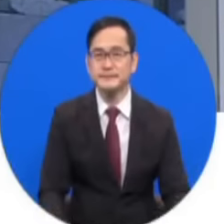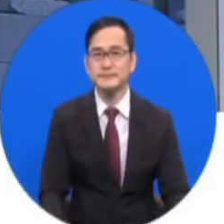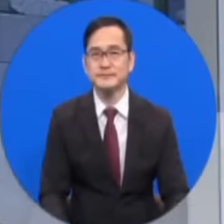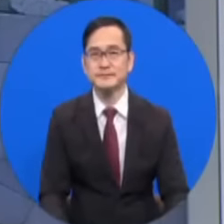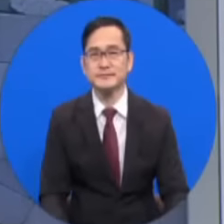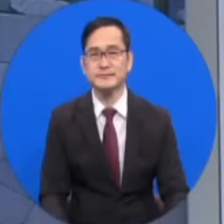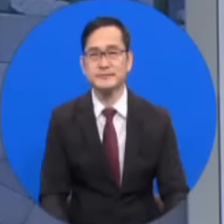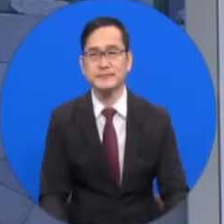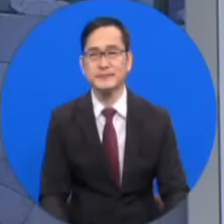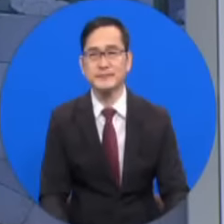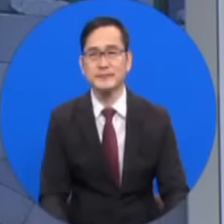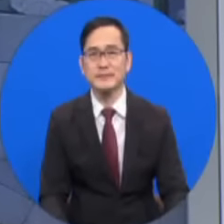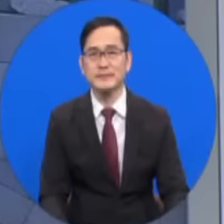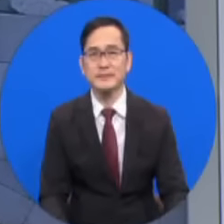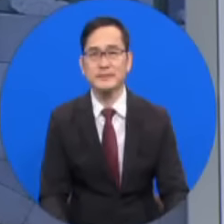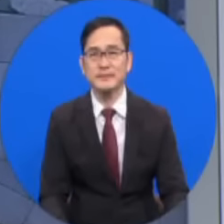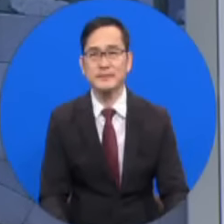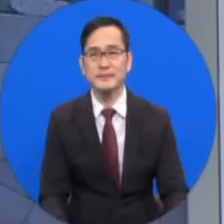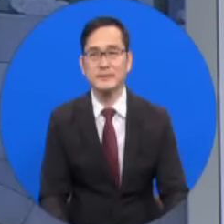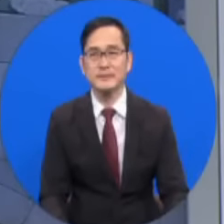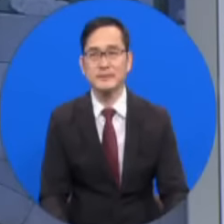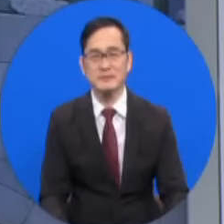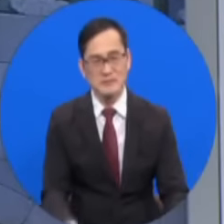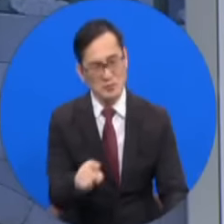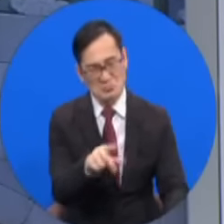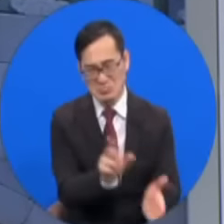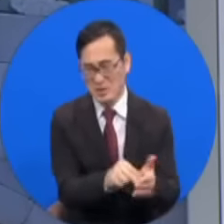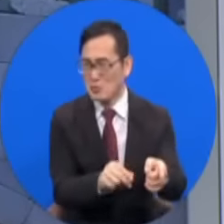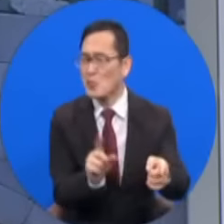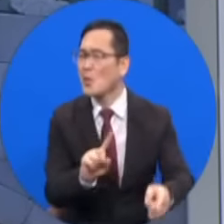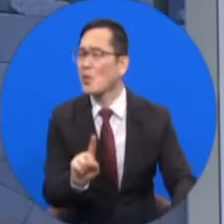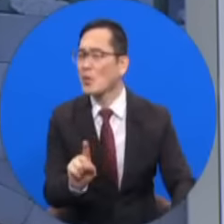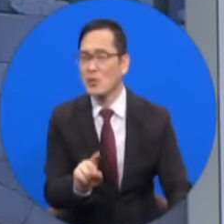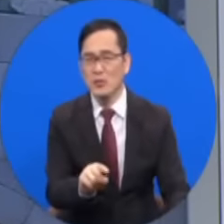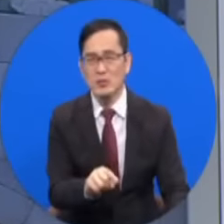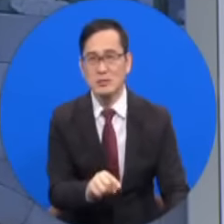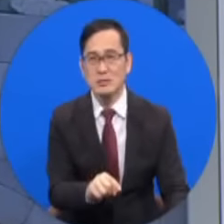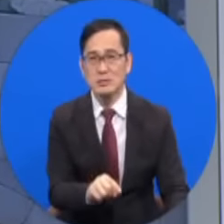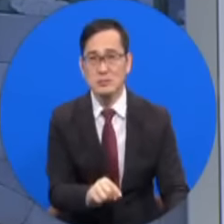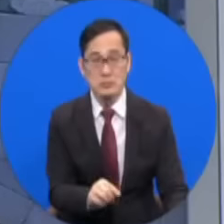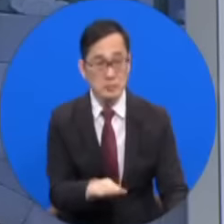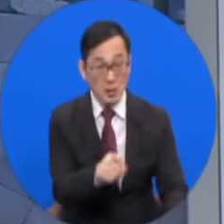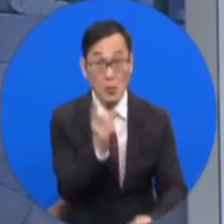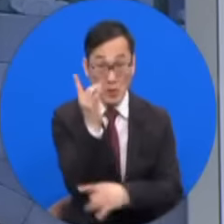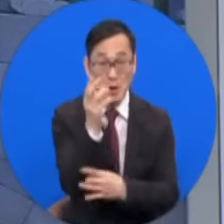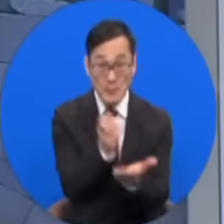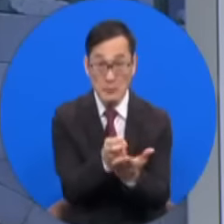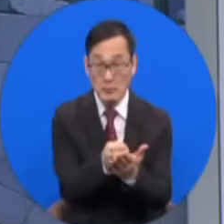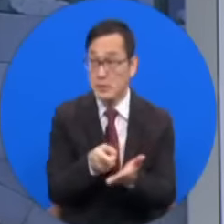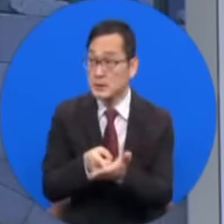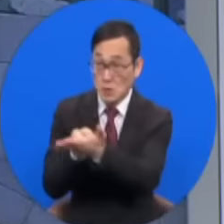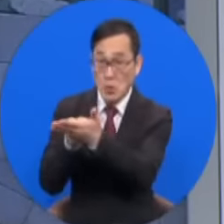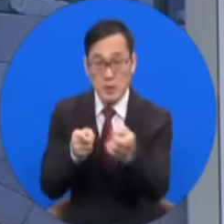그 별거 아닌 거 가지고 그러냐라고 하기에는 법이 신고를 하게 되어